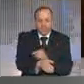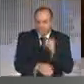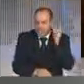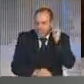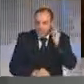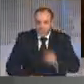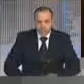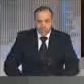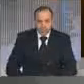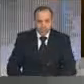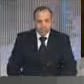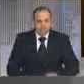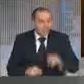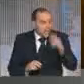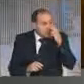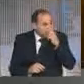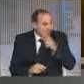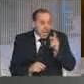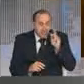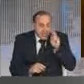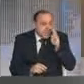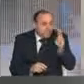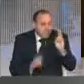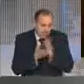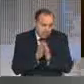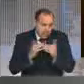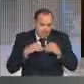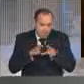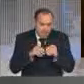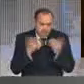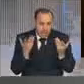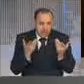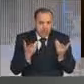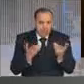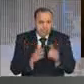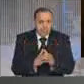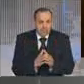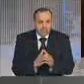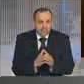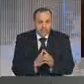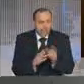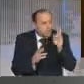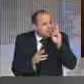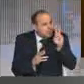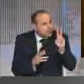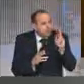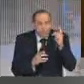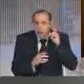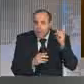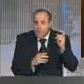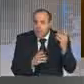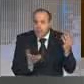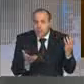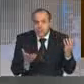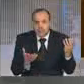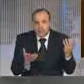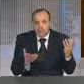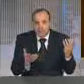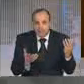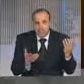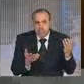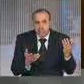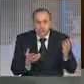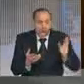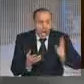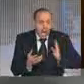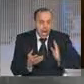ايه مش قلتلك يتفرج مع الناس الطب الشرعي قالش نشوف الرصاص الجيش